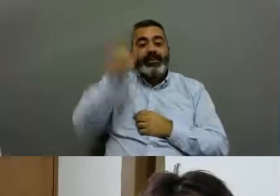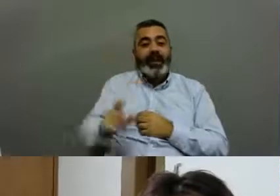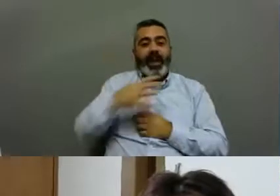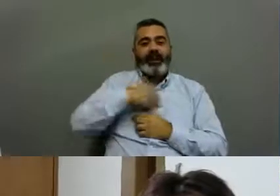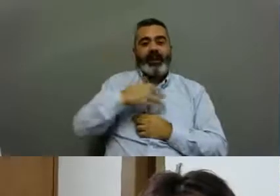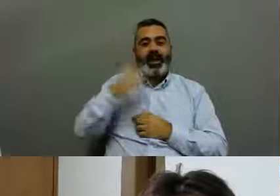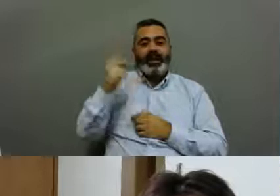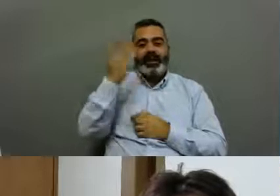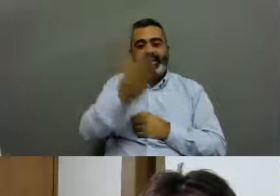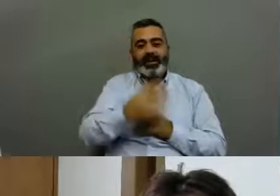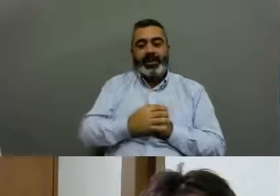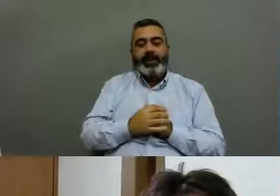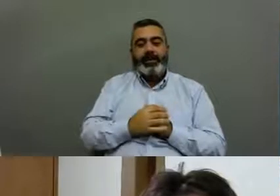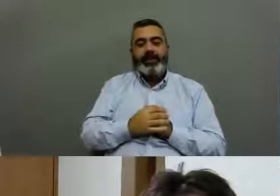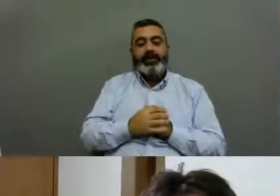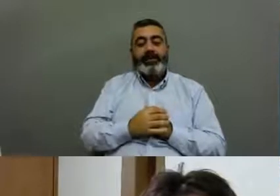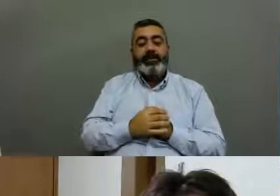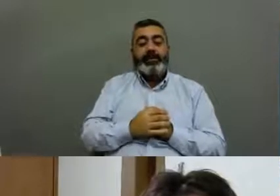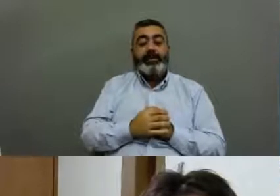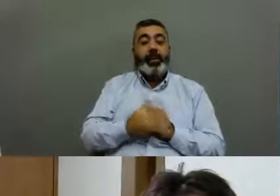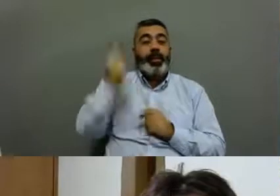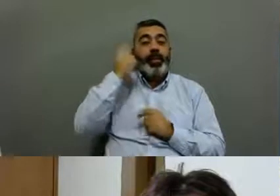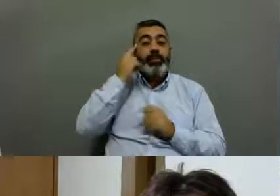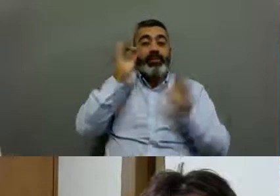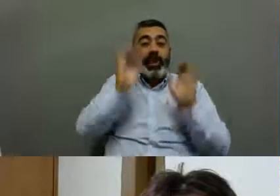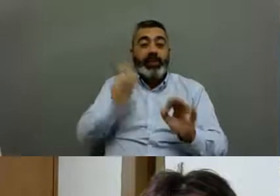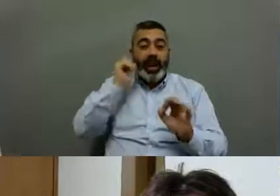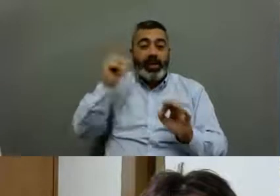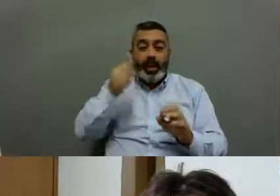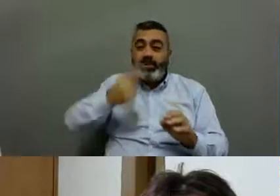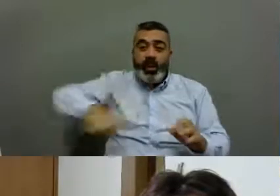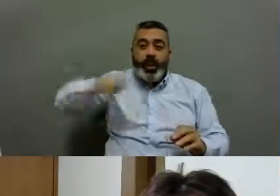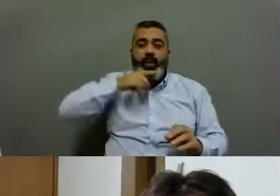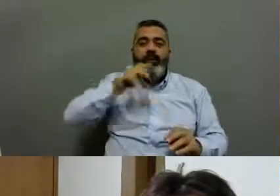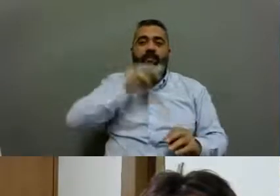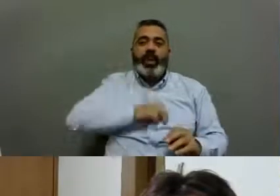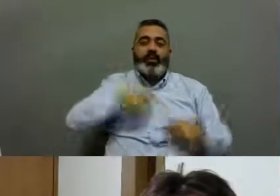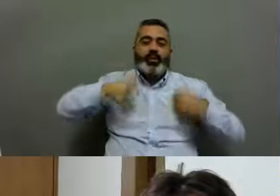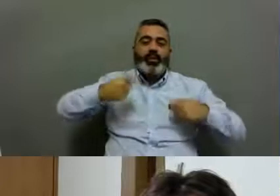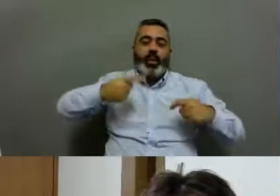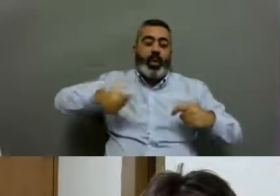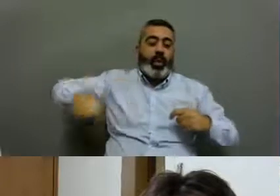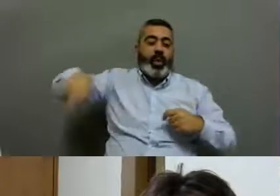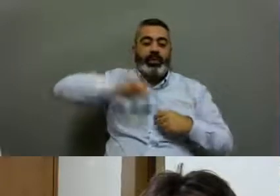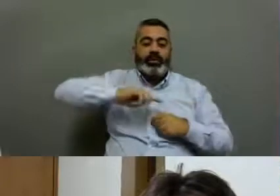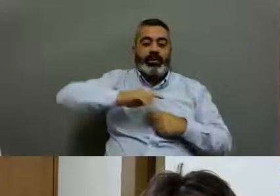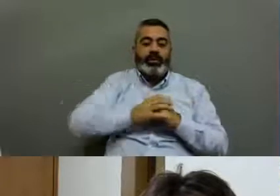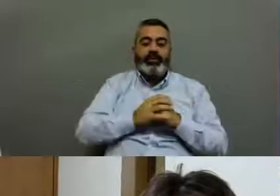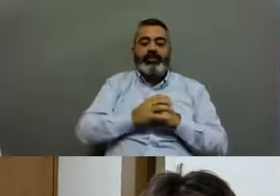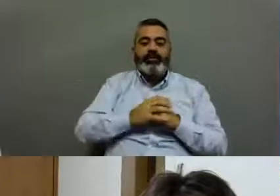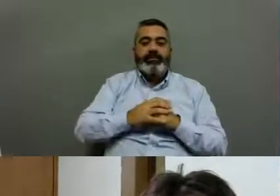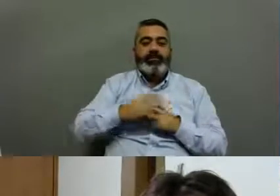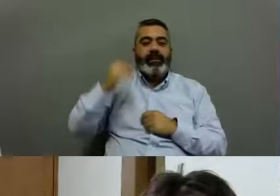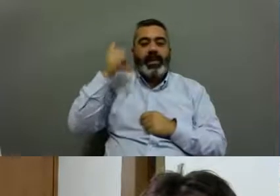Καρτασίδου. Νομίζω ότι από τέτοιου είδους εκδηλώσεις φεύγουμε όλοι πιο πλούσιοι, με πιο άνοιχτα μυαλά,